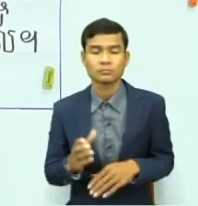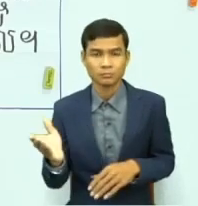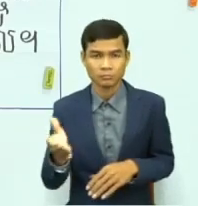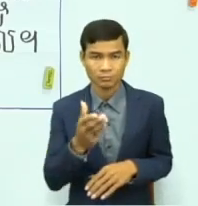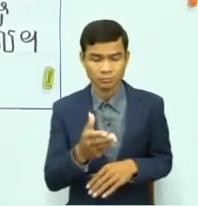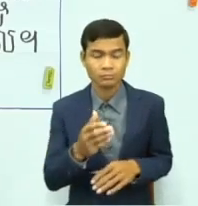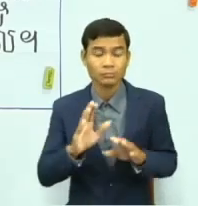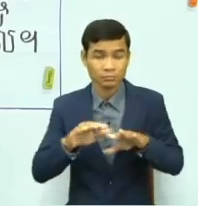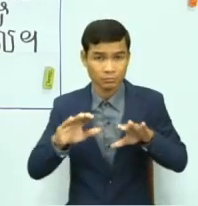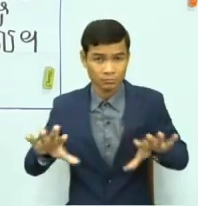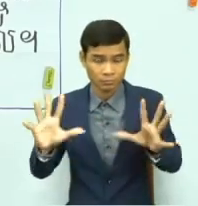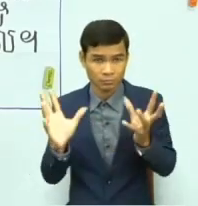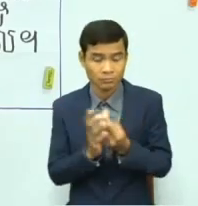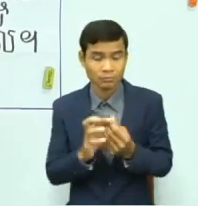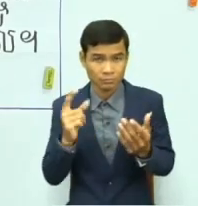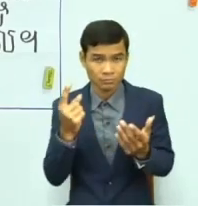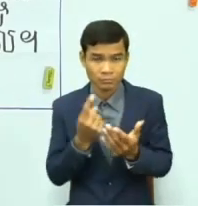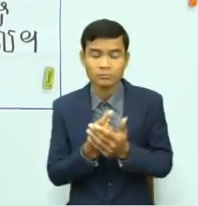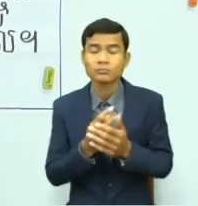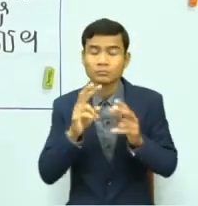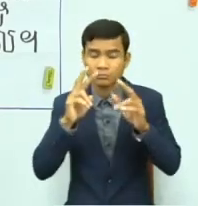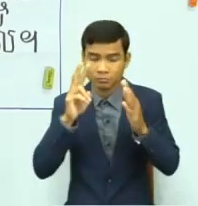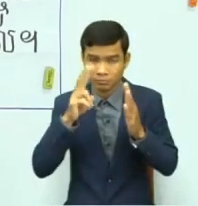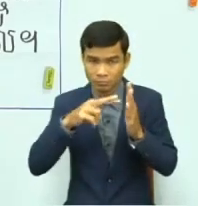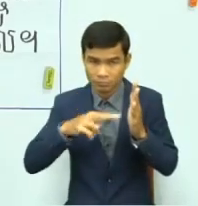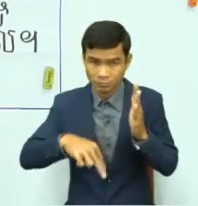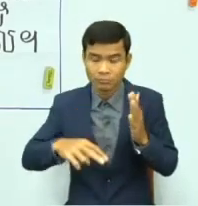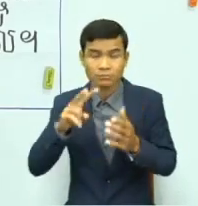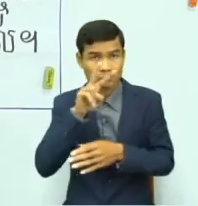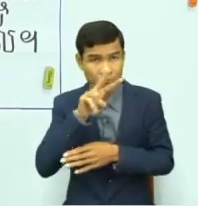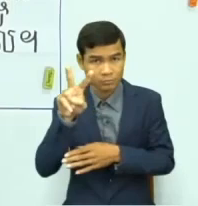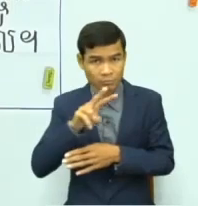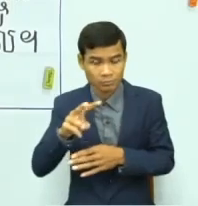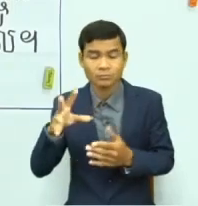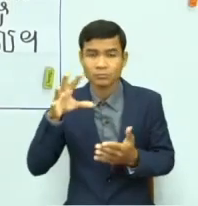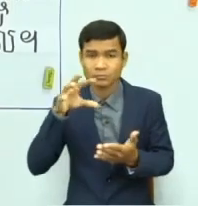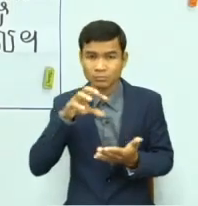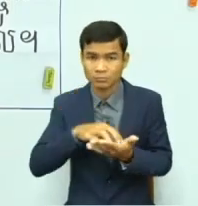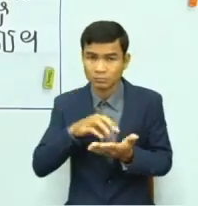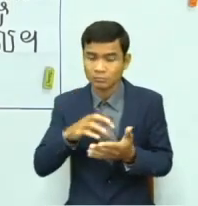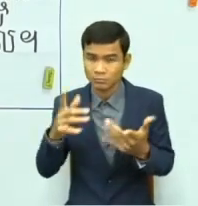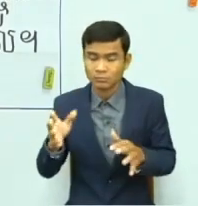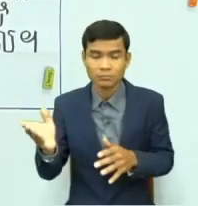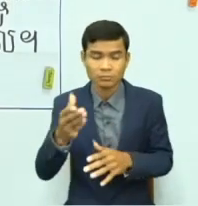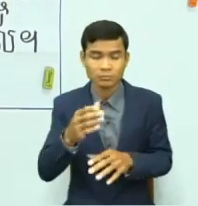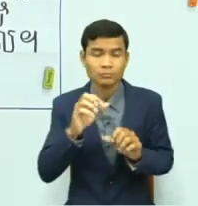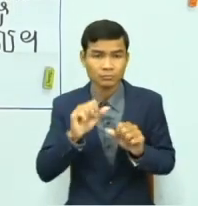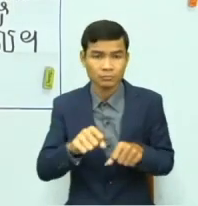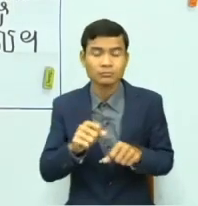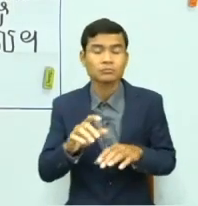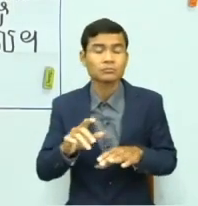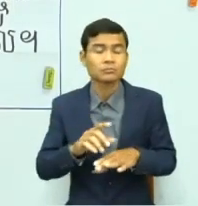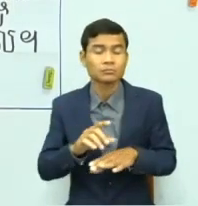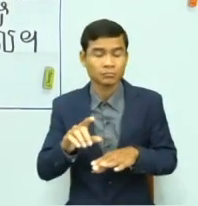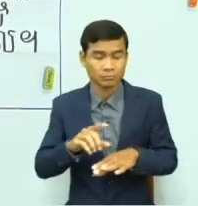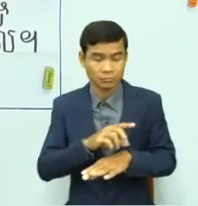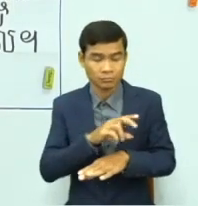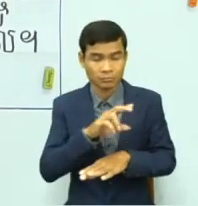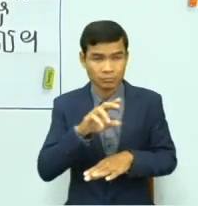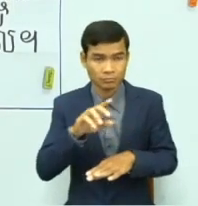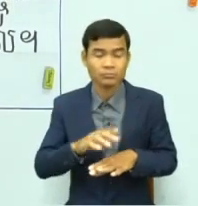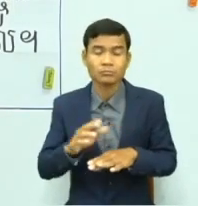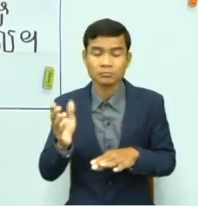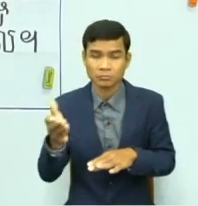cha cô tất cả kia con ban cho room an at the bot retini phnom penh chi muoi nek kru ruich hai na con cha chăng con tất cả kia triem